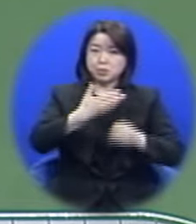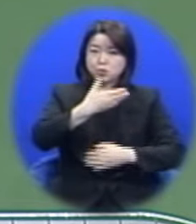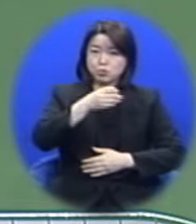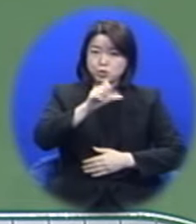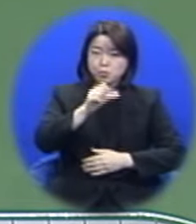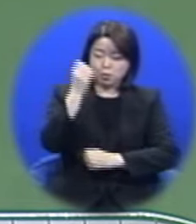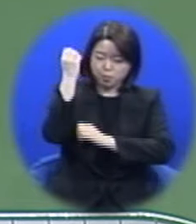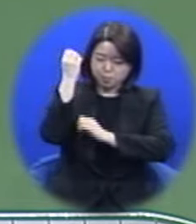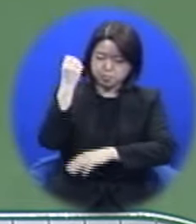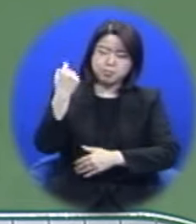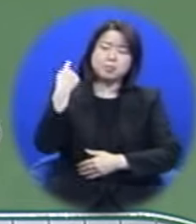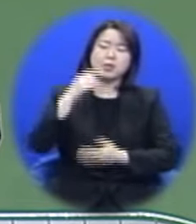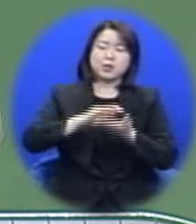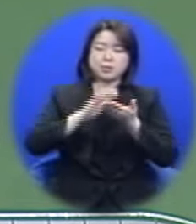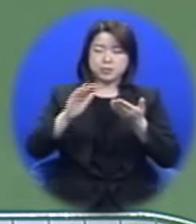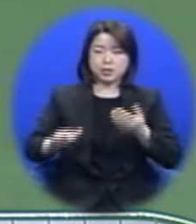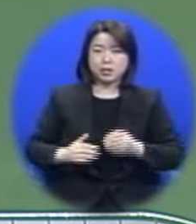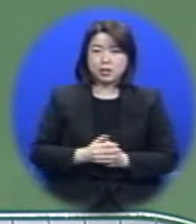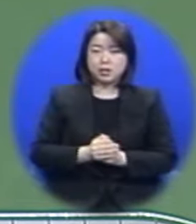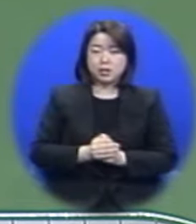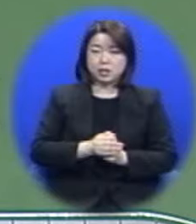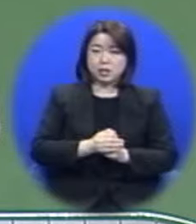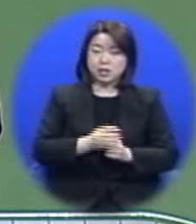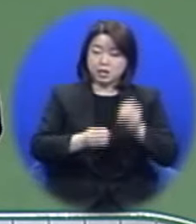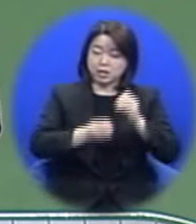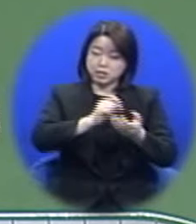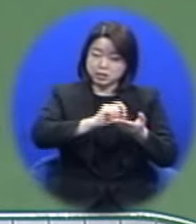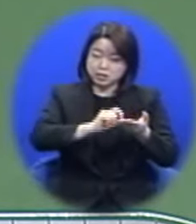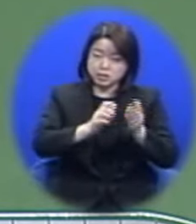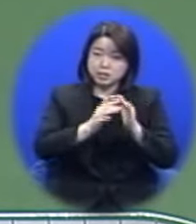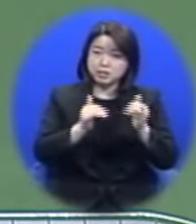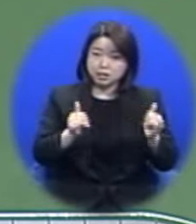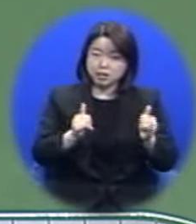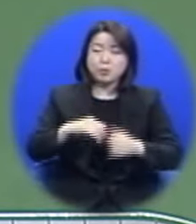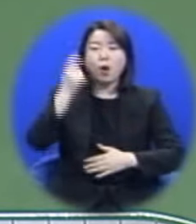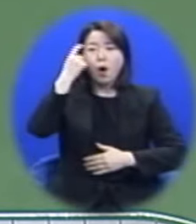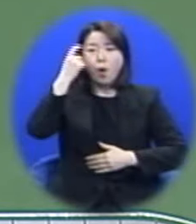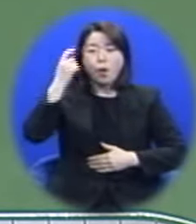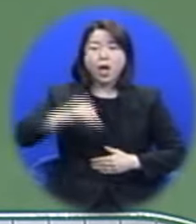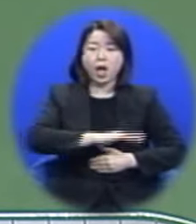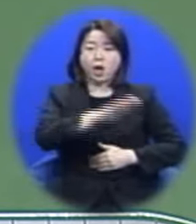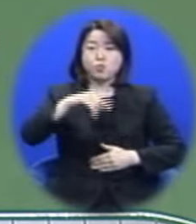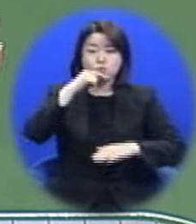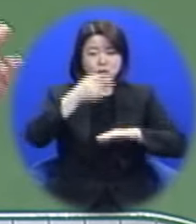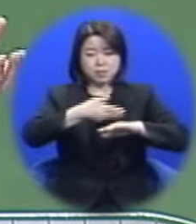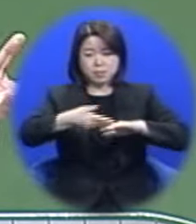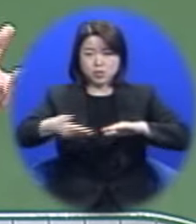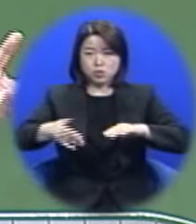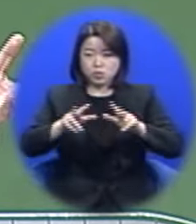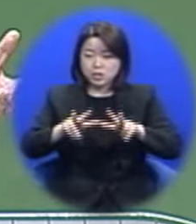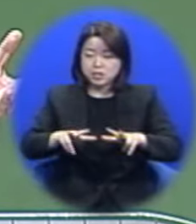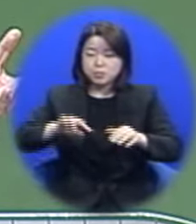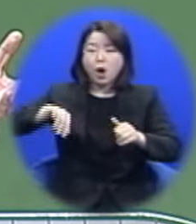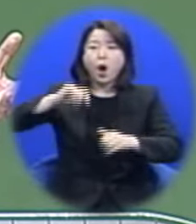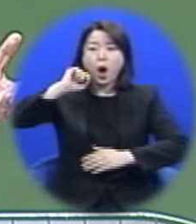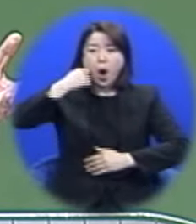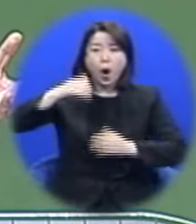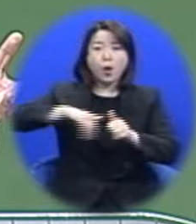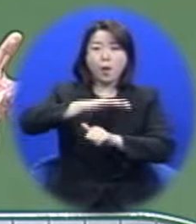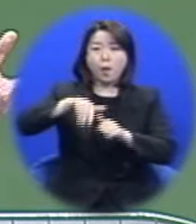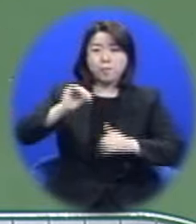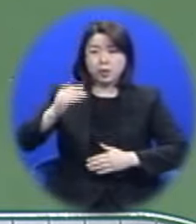배경이에요. 시편 기자는 왜 우리 민족이 지금 이렇게 어려운 형편이